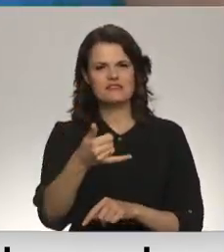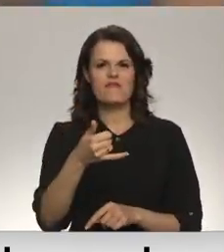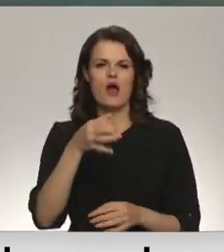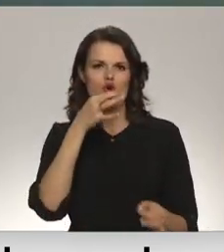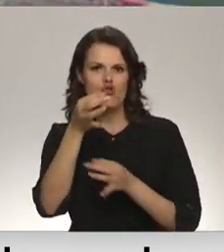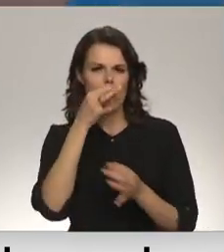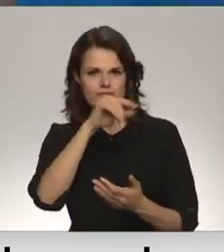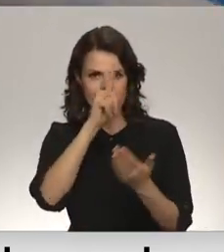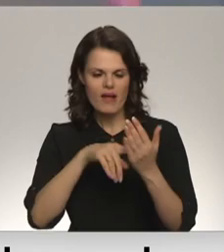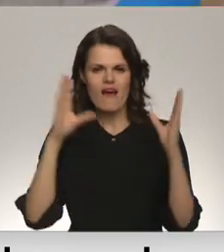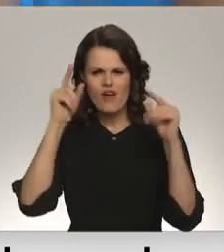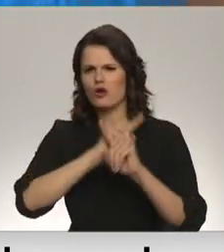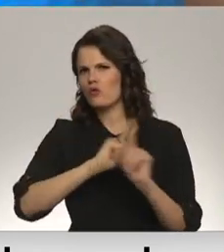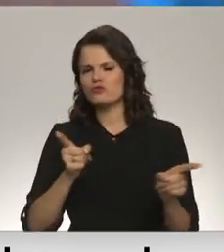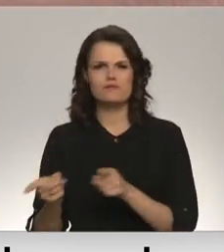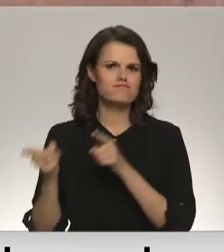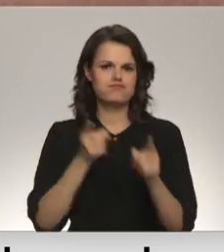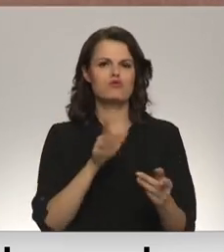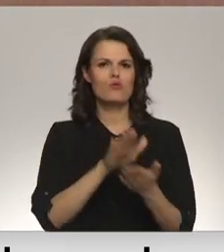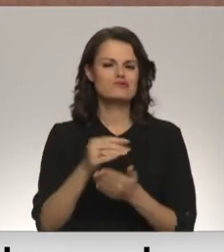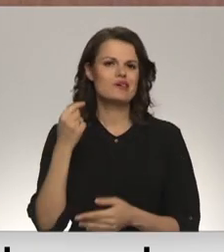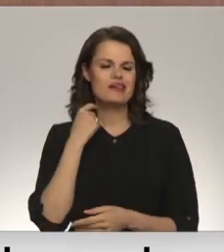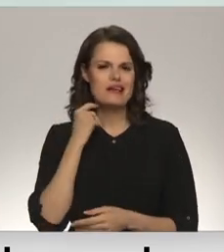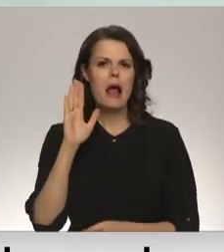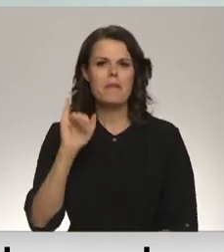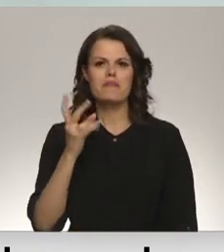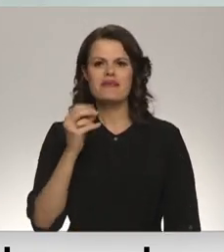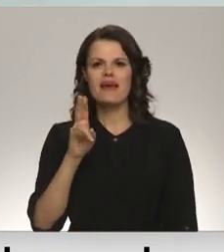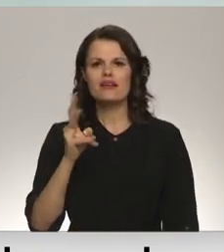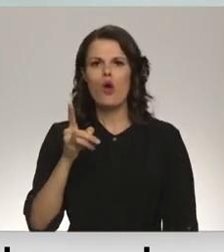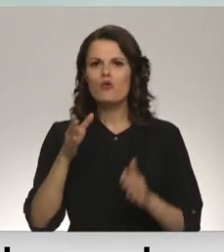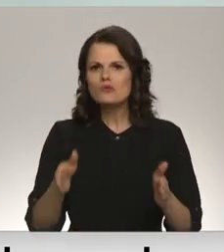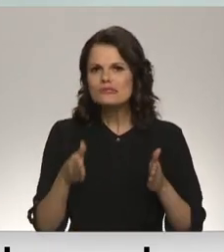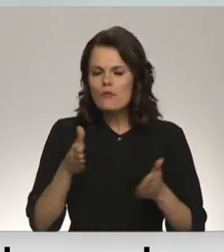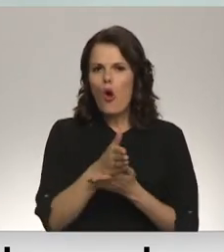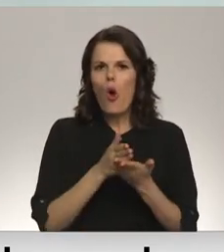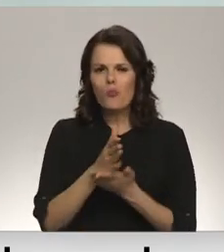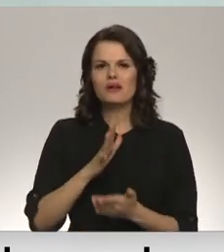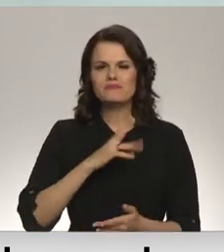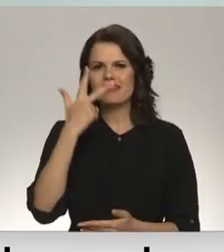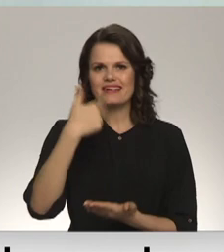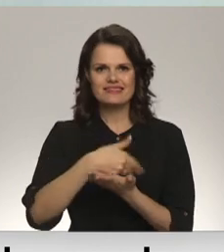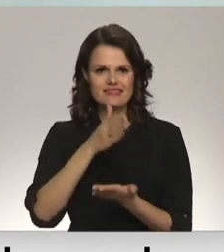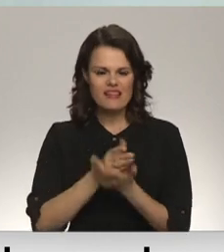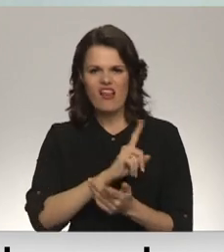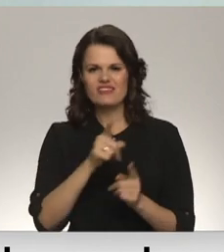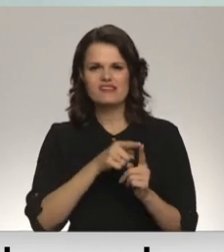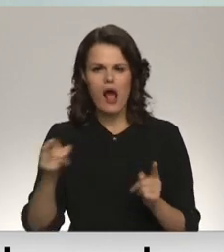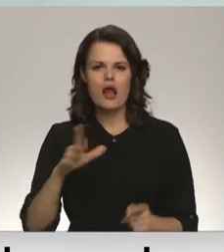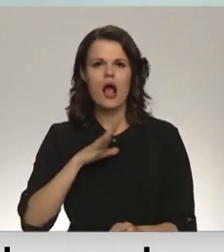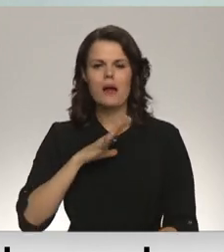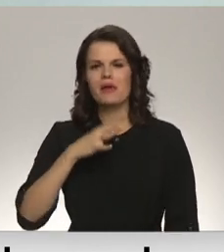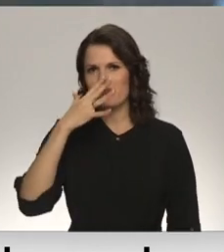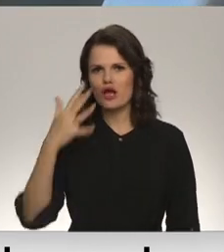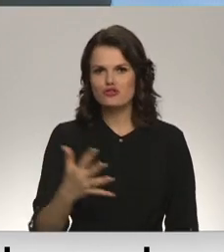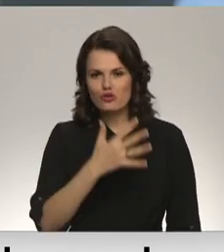konsultējās. Jau vakarā sieviete bija pārvesta šurp uz Biķernieku slimnīcu. Operācija risinājās trīs posmos, garākais ilga